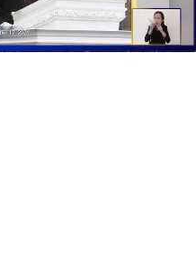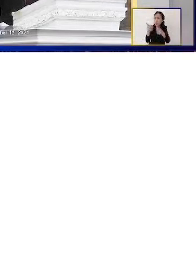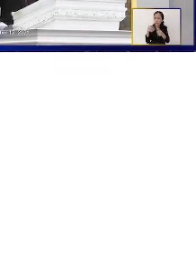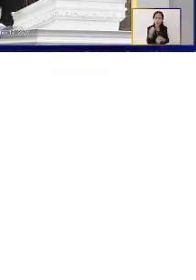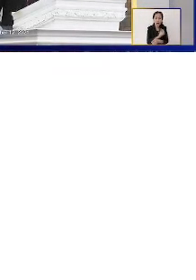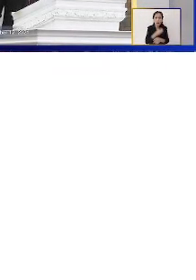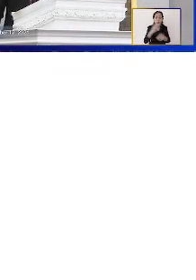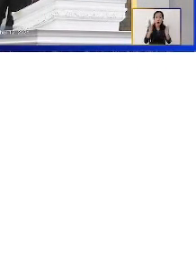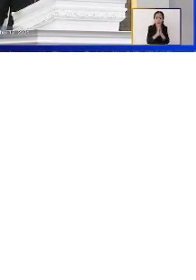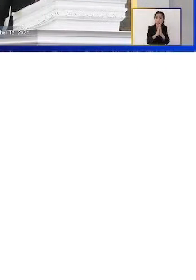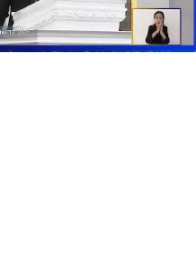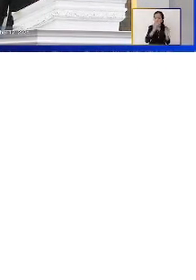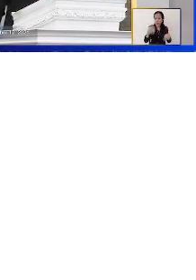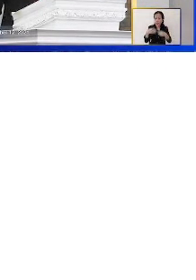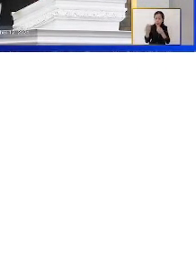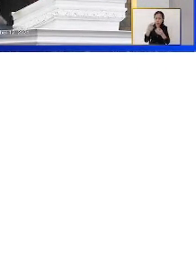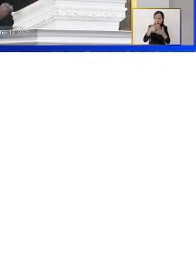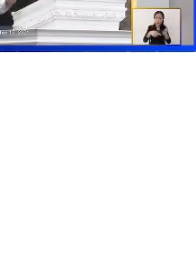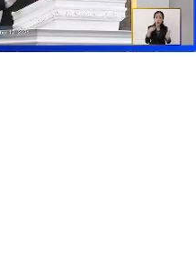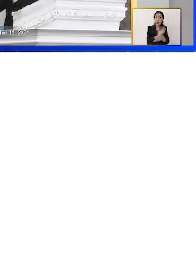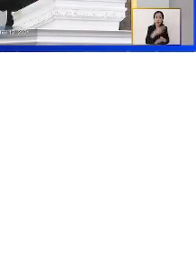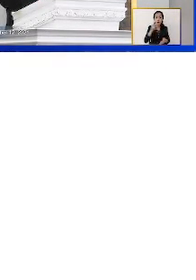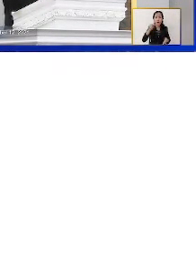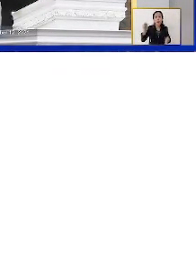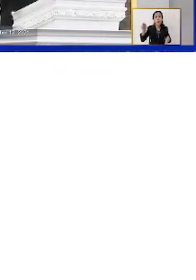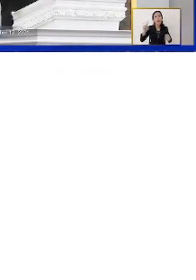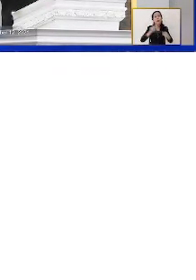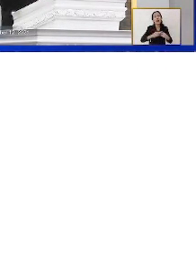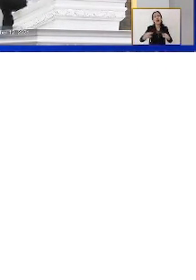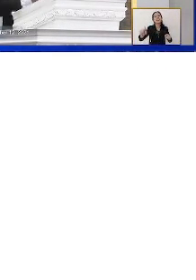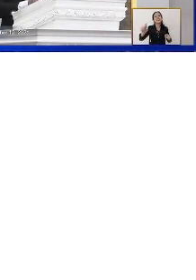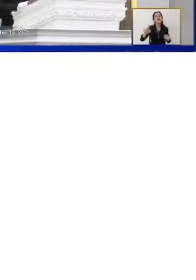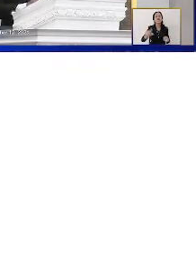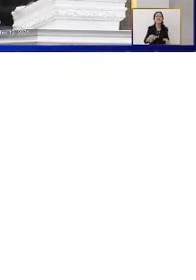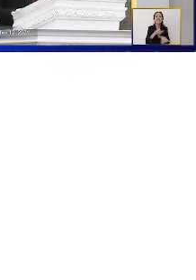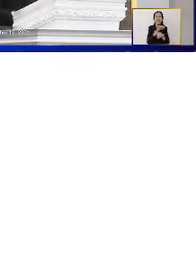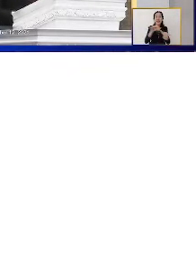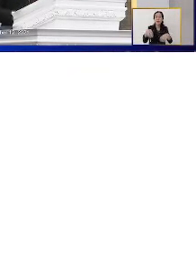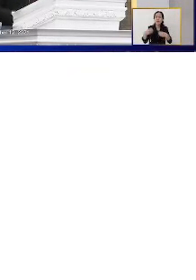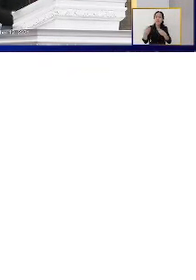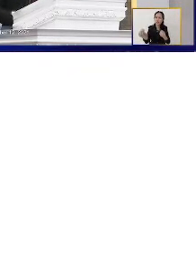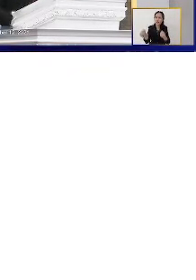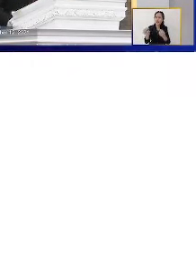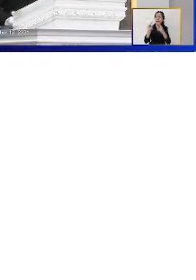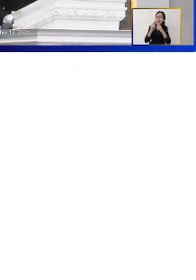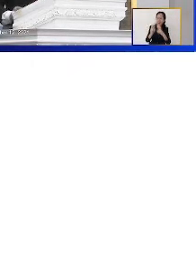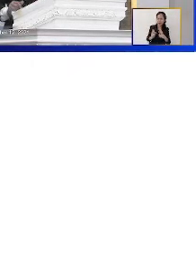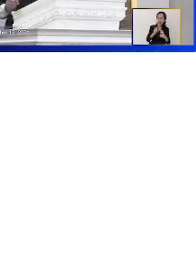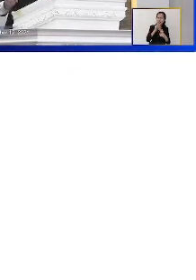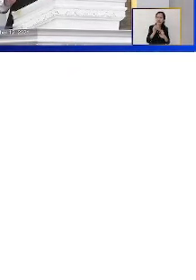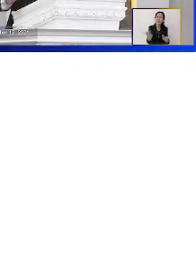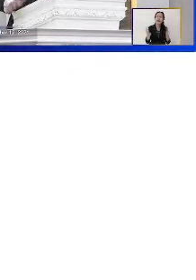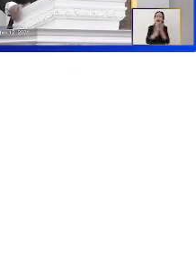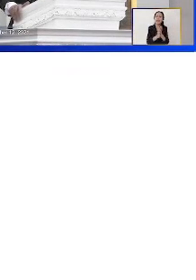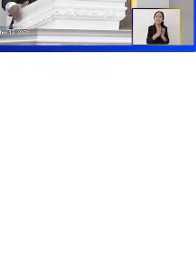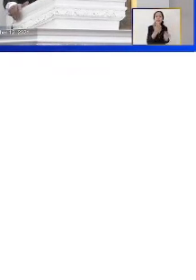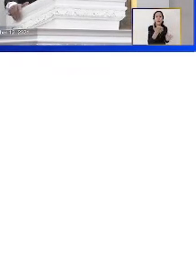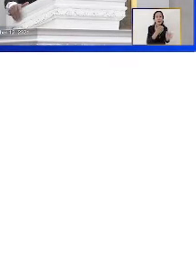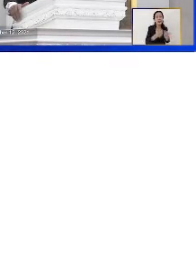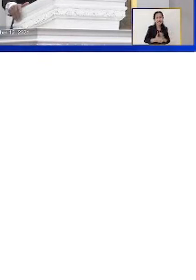need, but He is also giving what you did not ask.